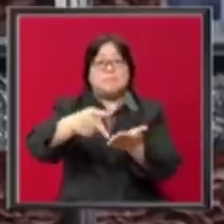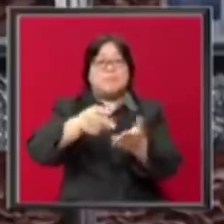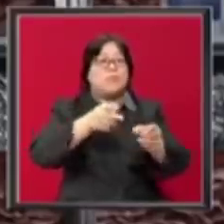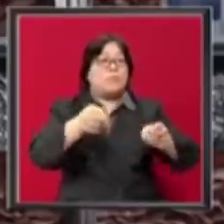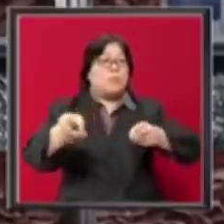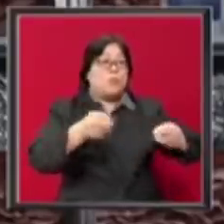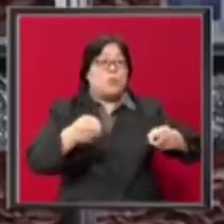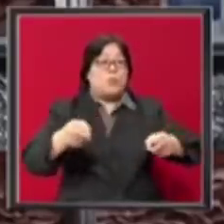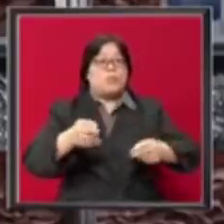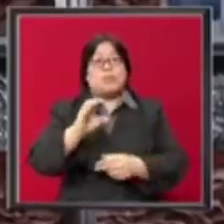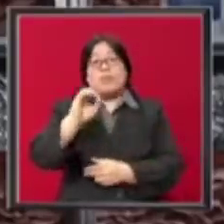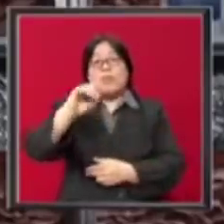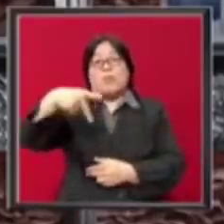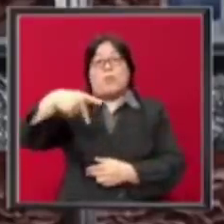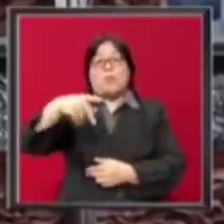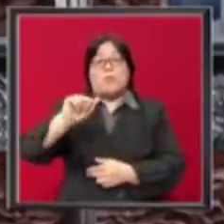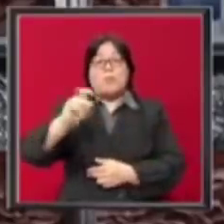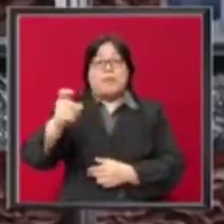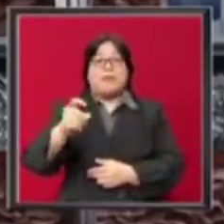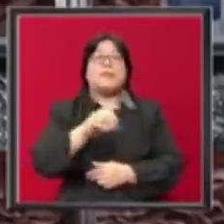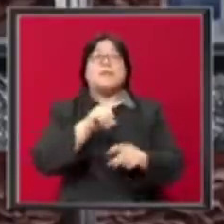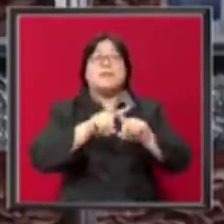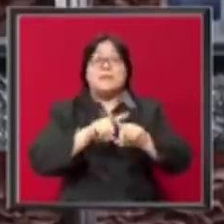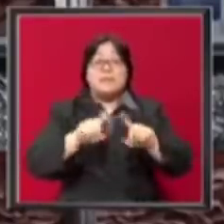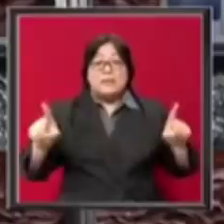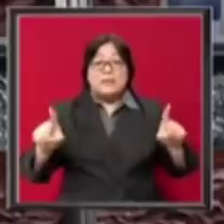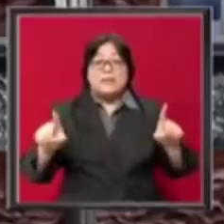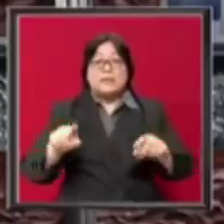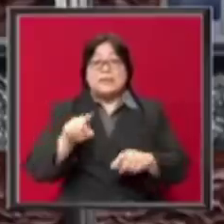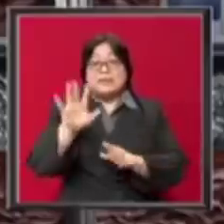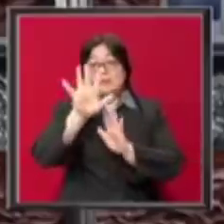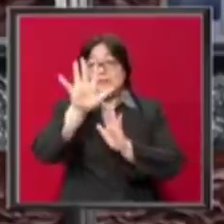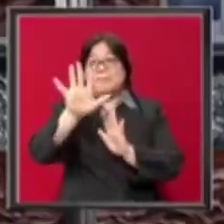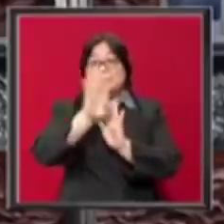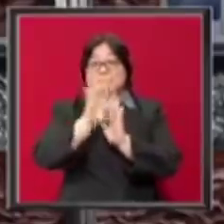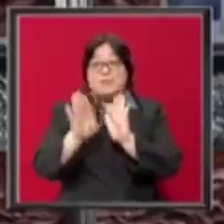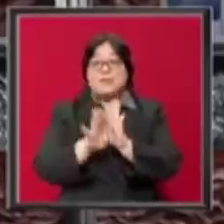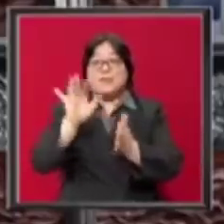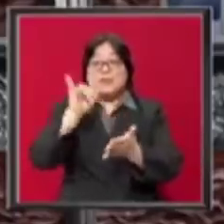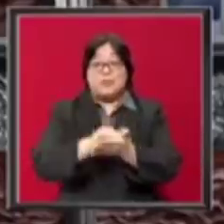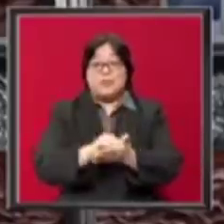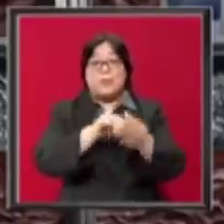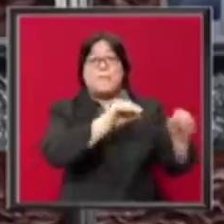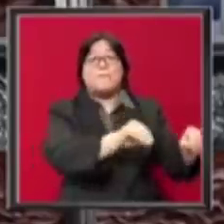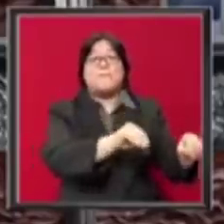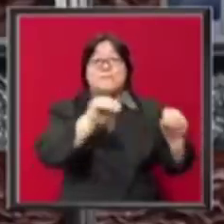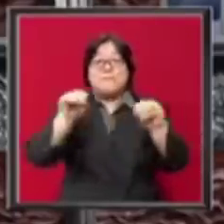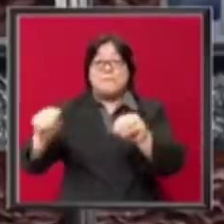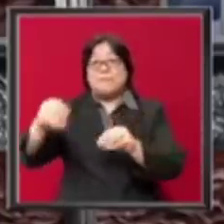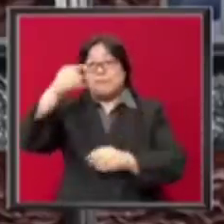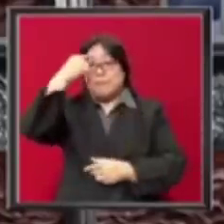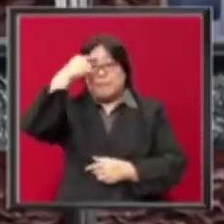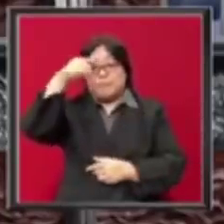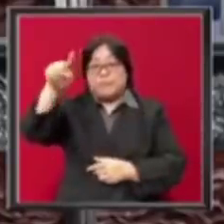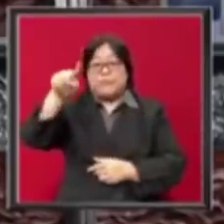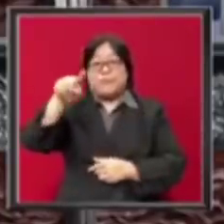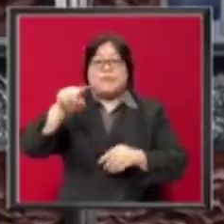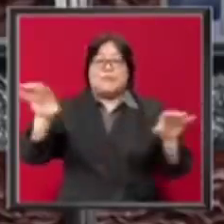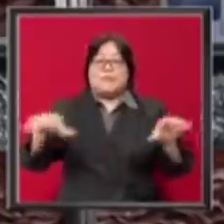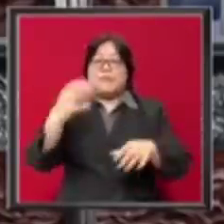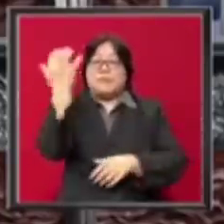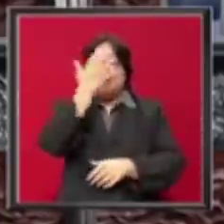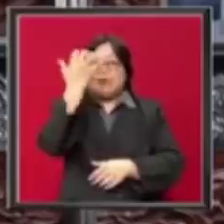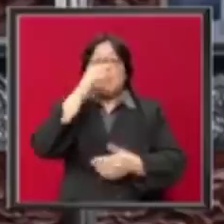mengurus atau OPEX, tetapi 5 bilion itu dipindahkan untuk